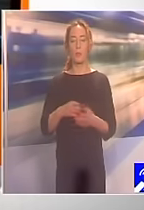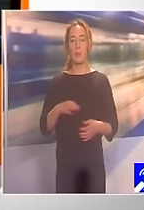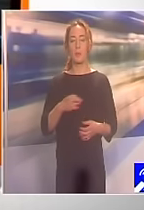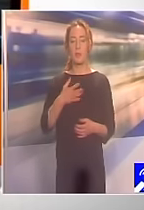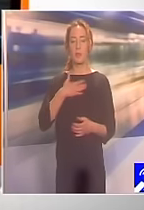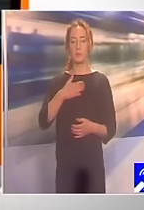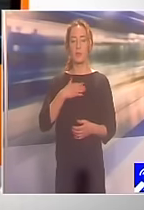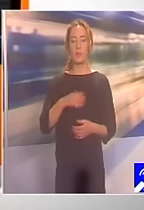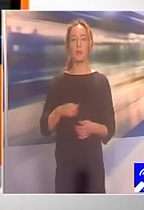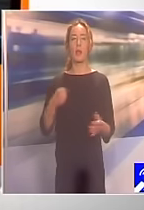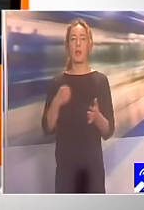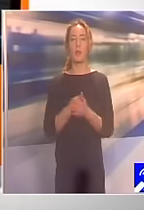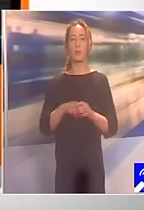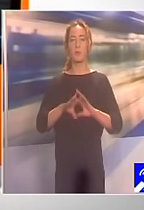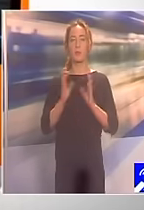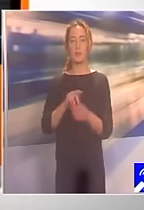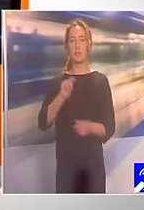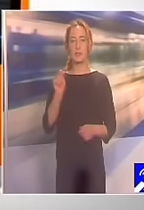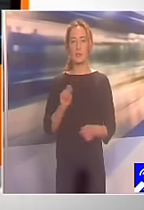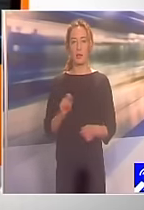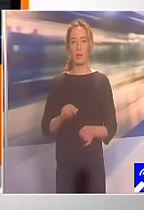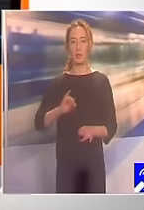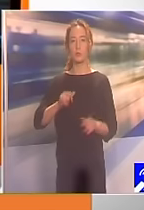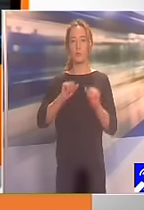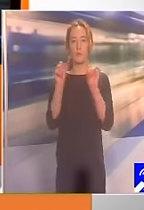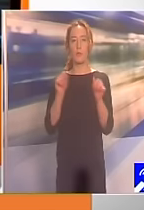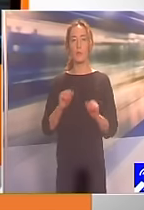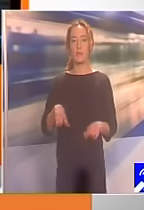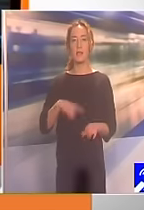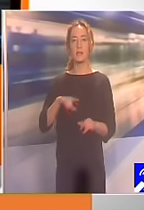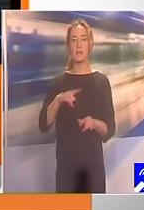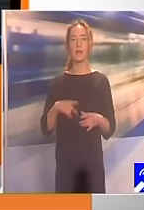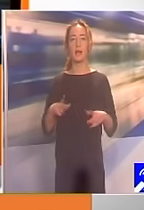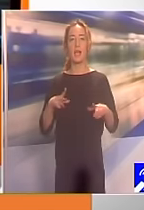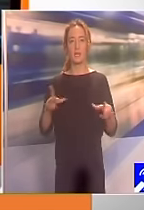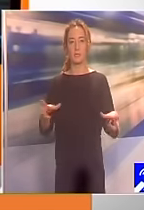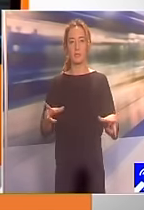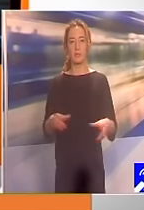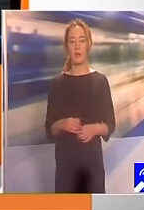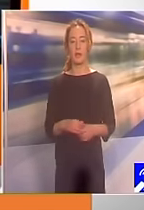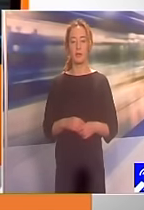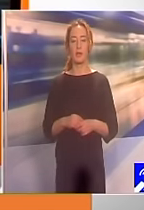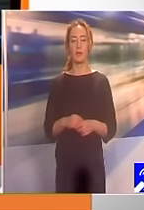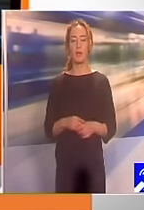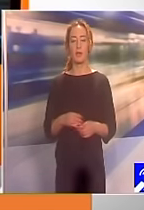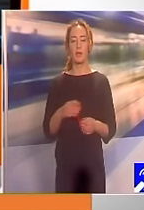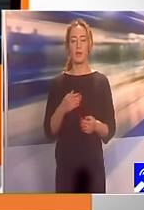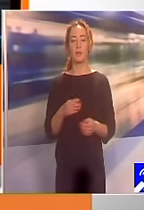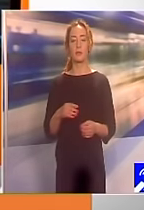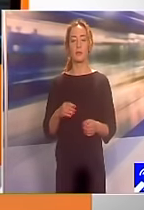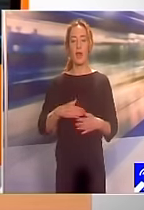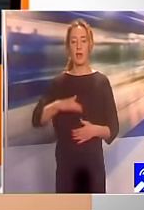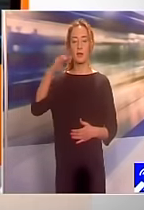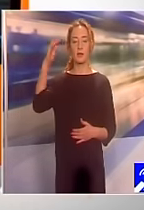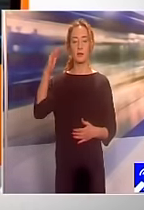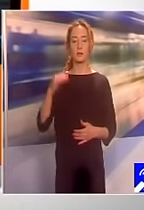lovit întreaga țară, iar formele sunt din ce în ce mai agresive. De asemenea, a